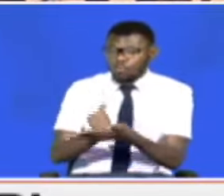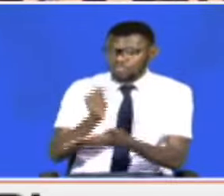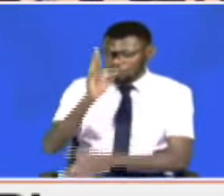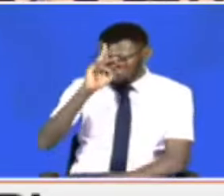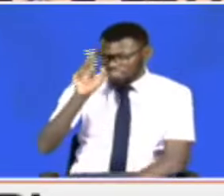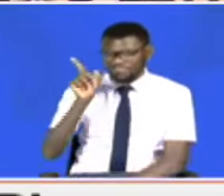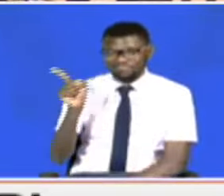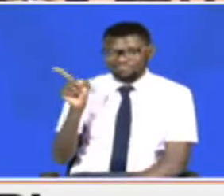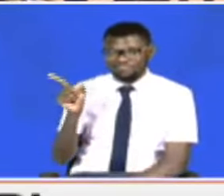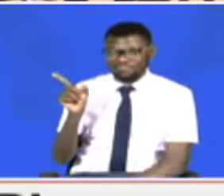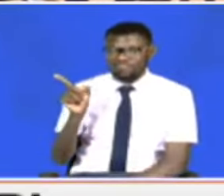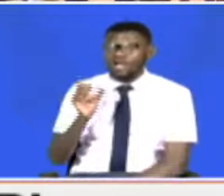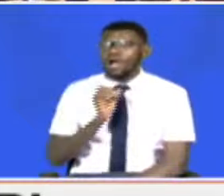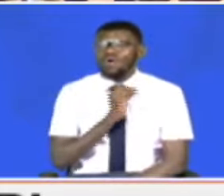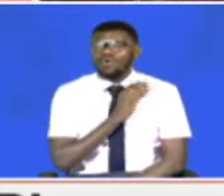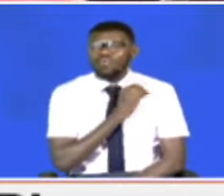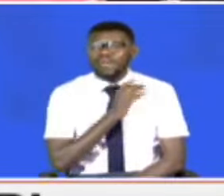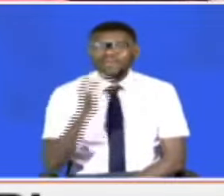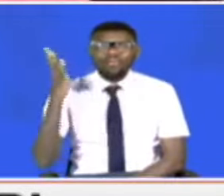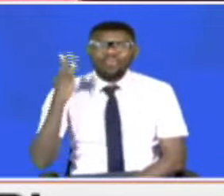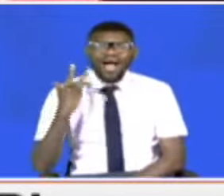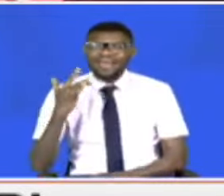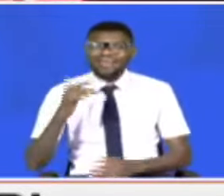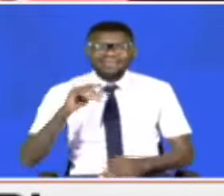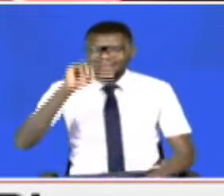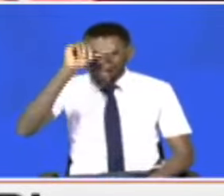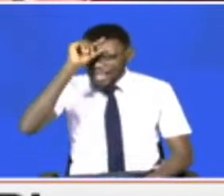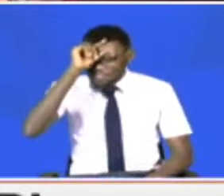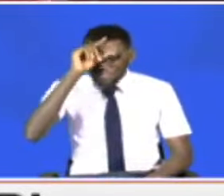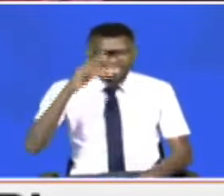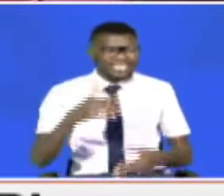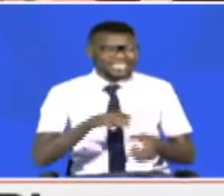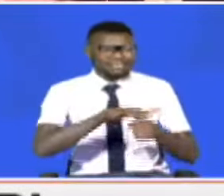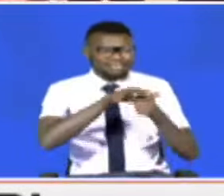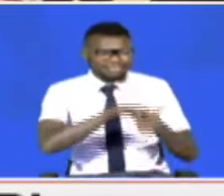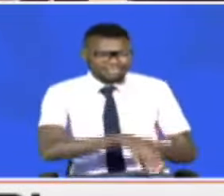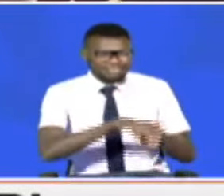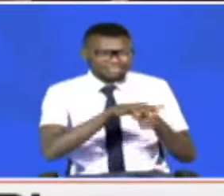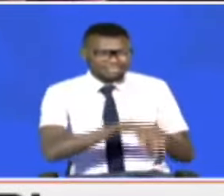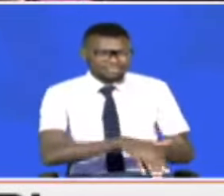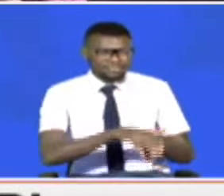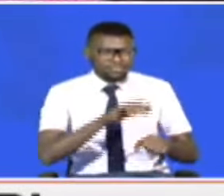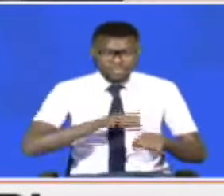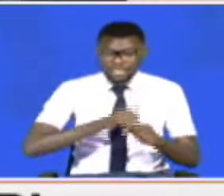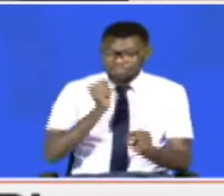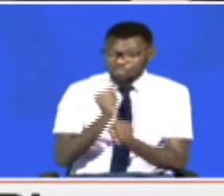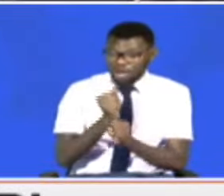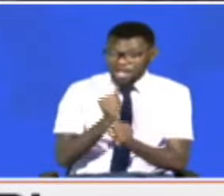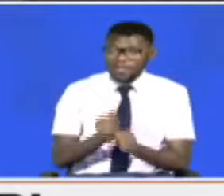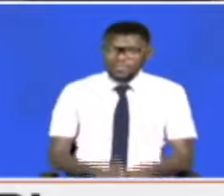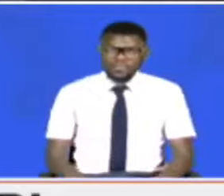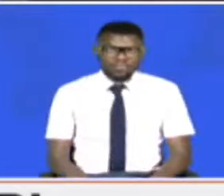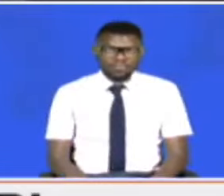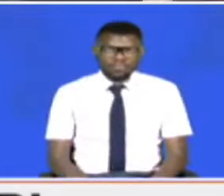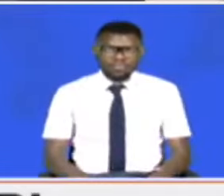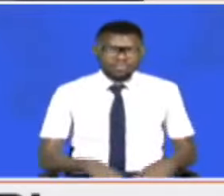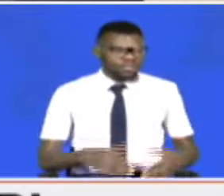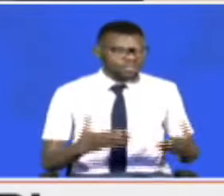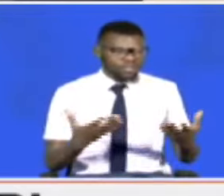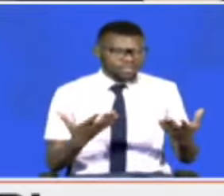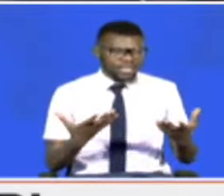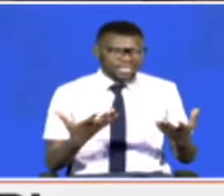kaunti hiyo, wakilalamika kuhusu vitisho ambavyo baadhi yao wamepata kutokana na utendakazi wao. Vitisho ambavyo inatoa